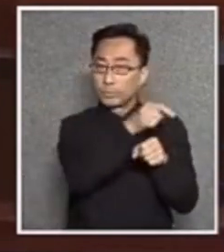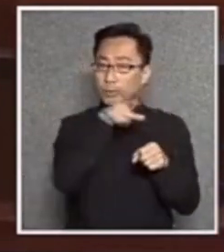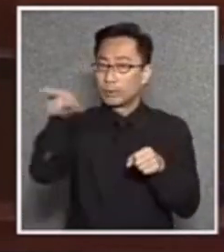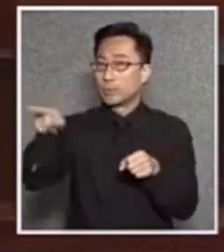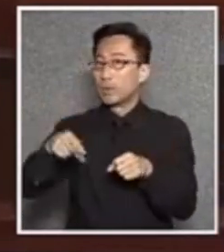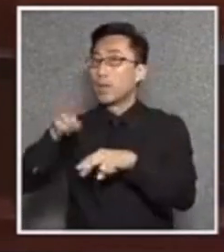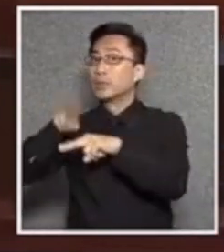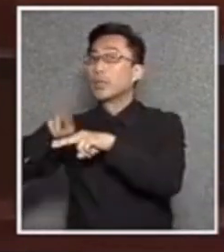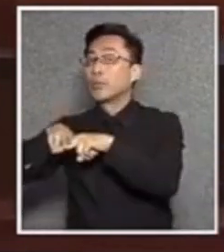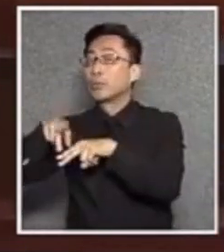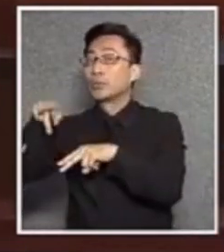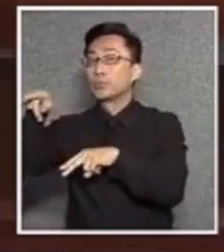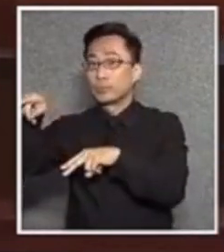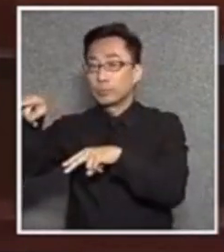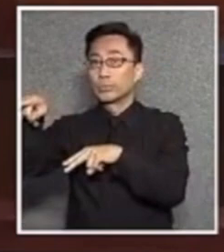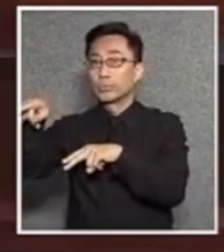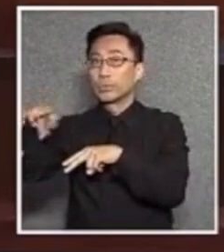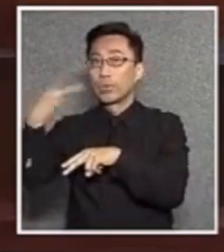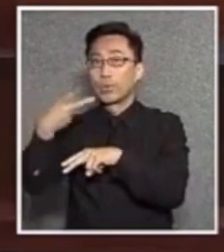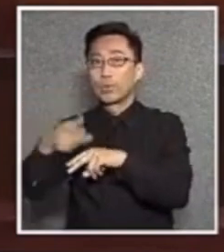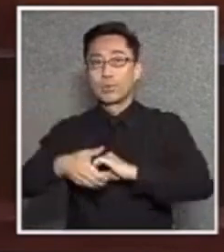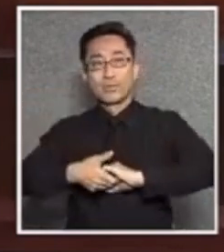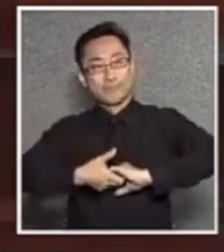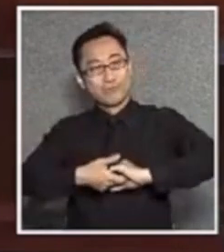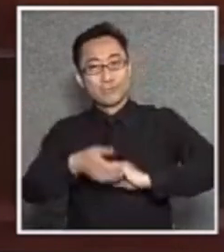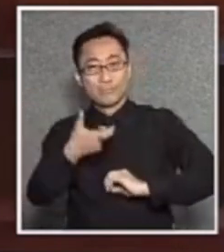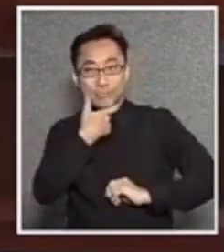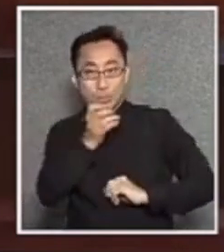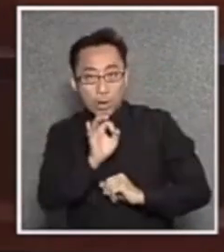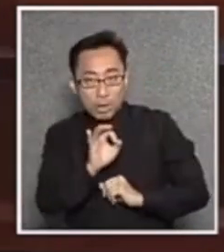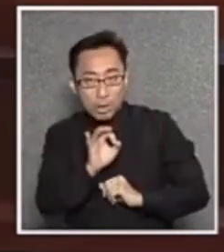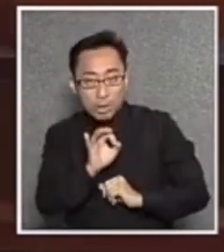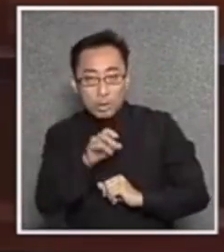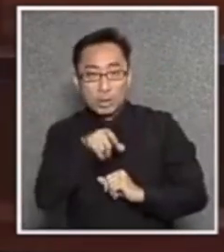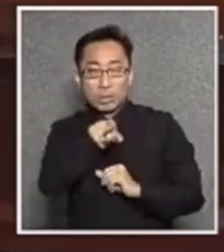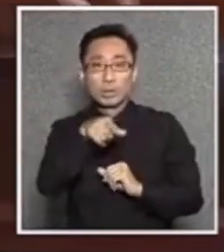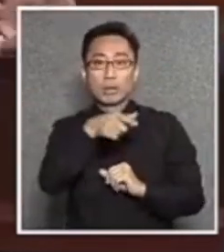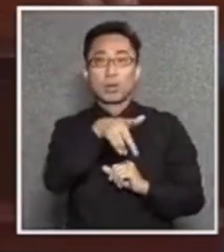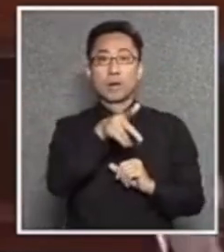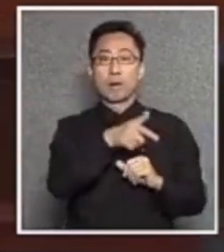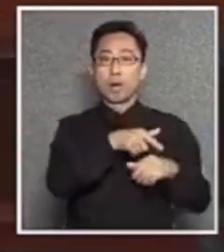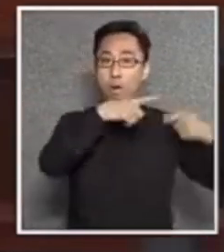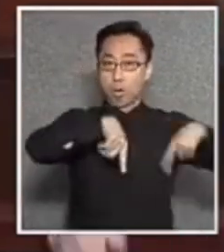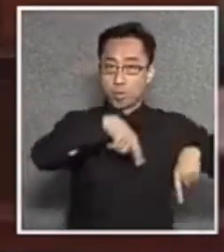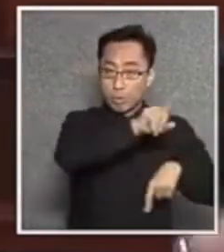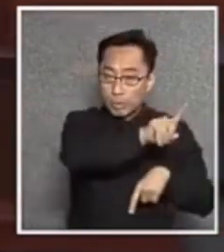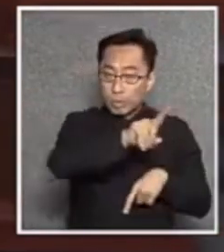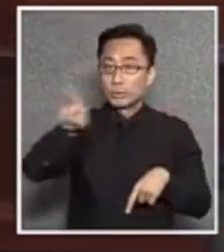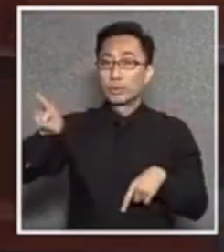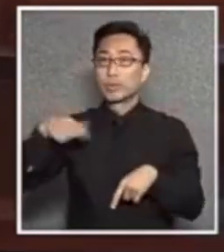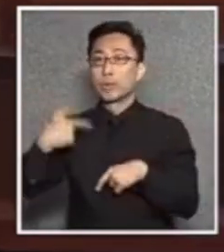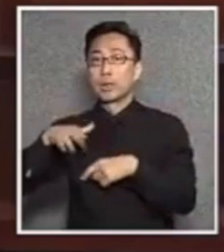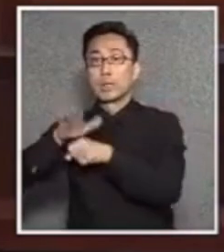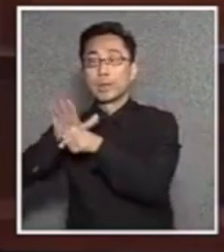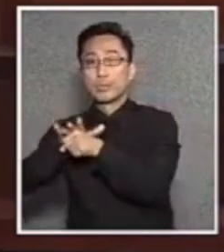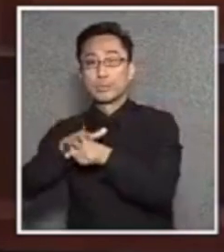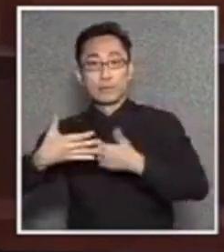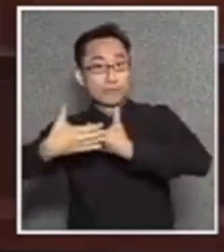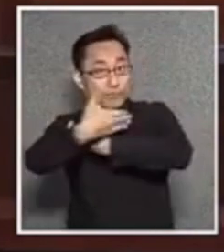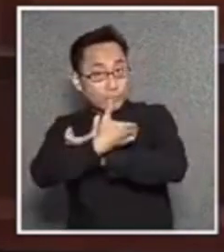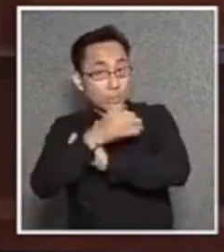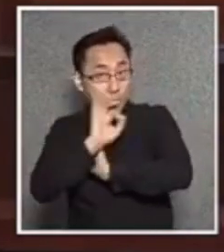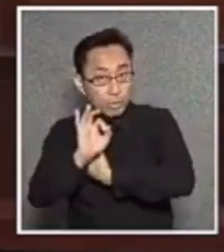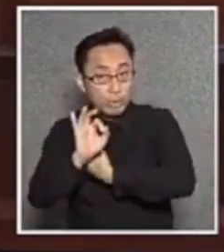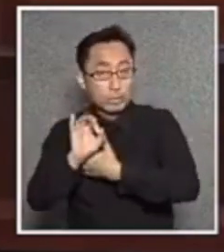在這協肩淺笑啊？你有沒有見到這個卜錦慧和安倍晉三攬頭攬計啊？即